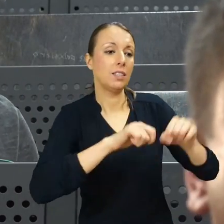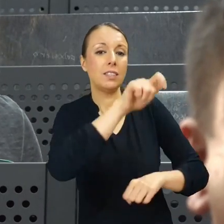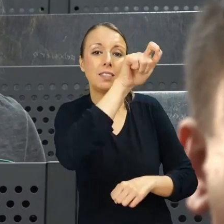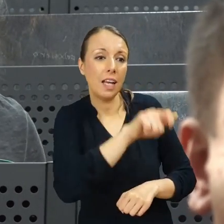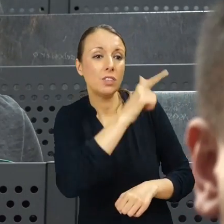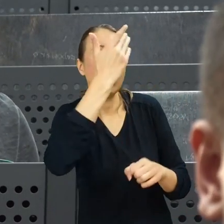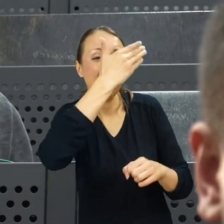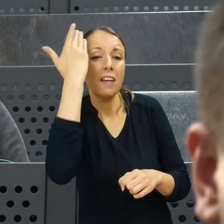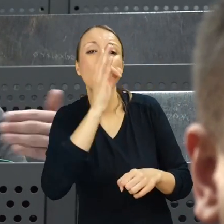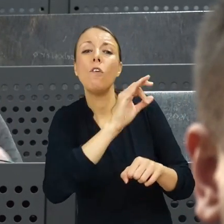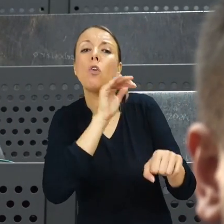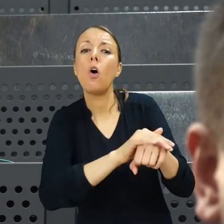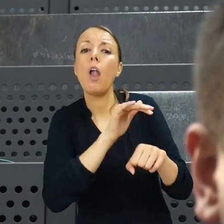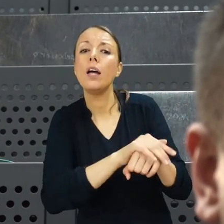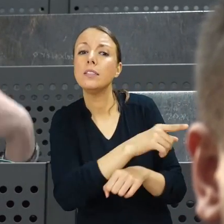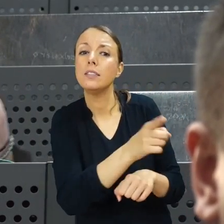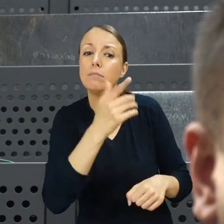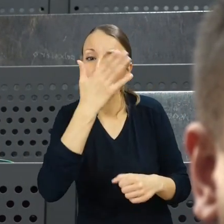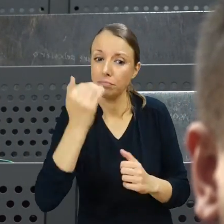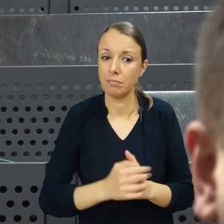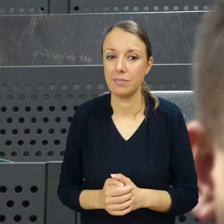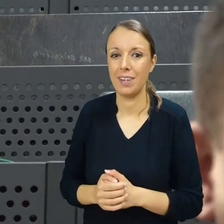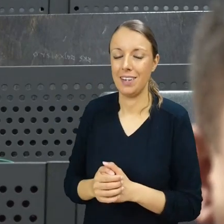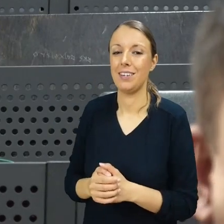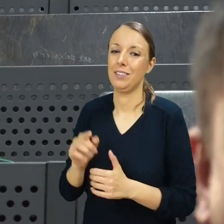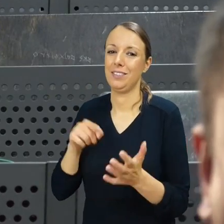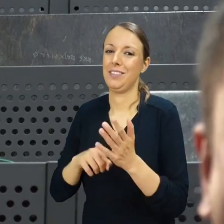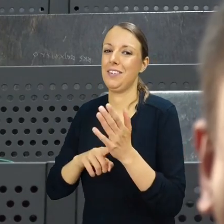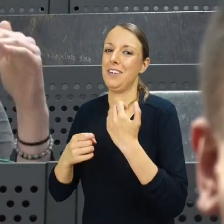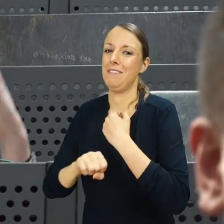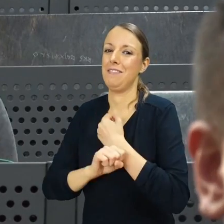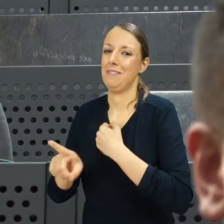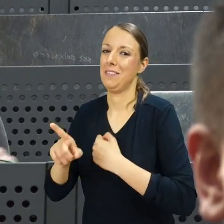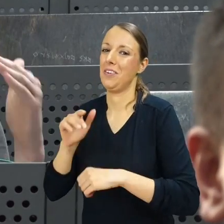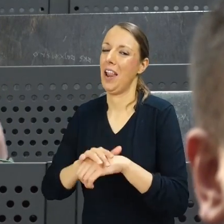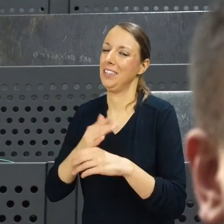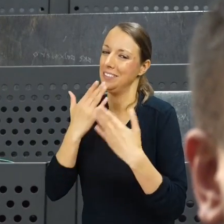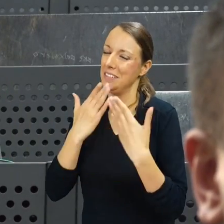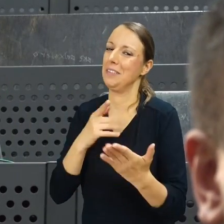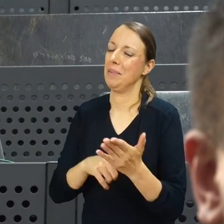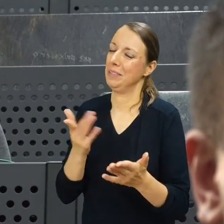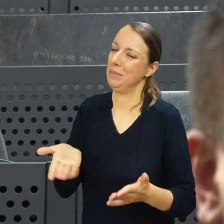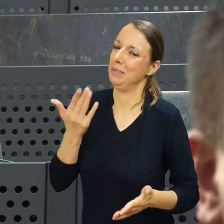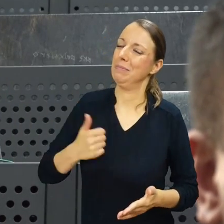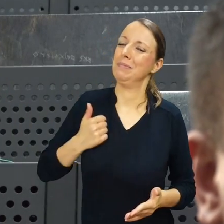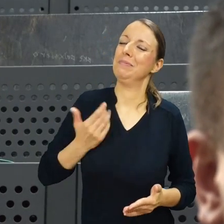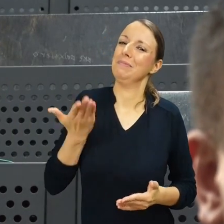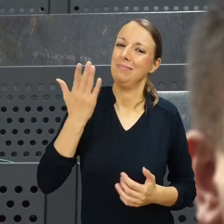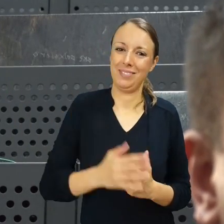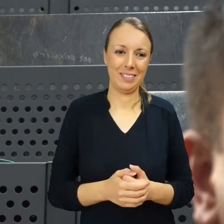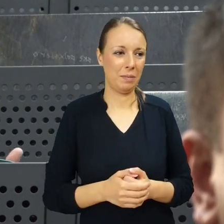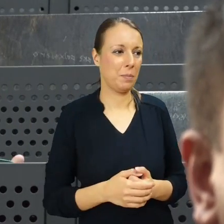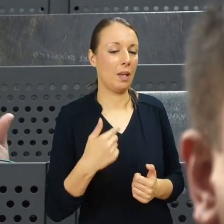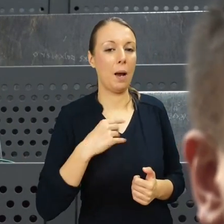jego kolegów i koleżanek. W imieniu kolegi dziękuję za komplement. Tak, natomiast nasza frustracja, moja frustracja